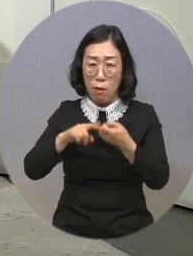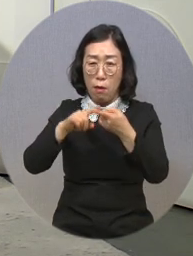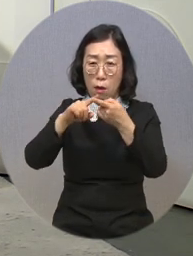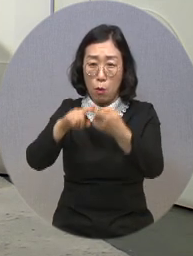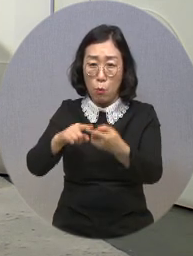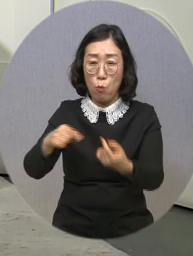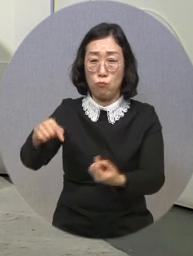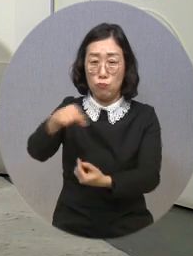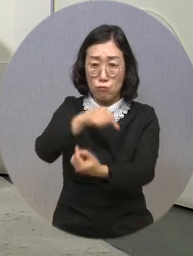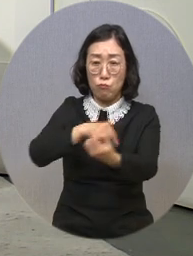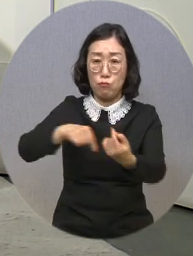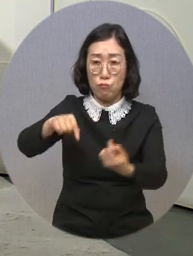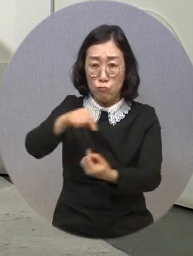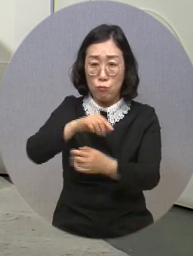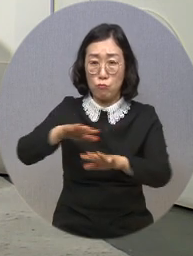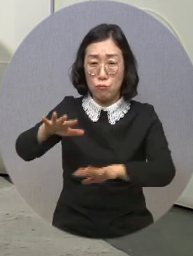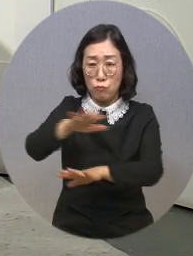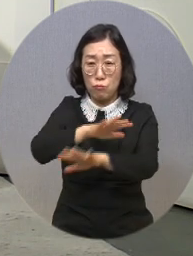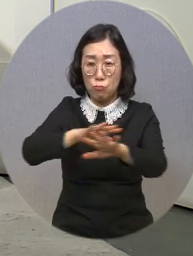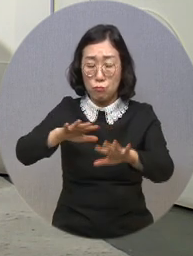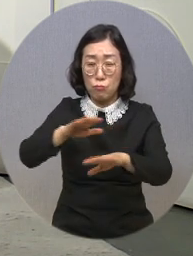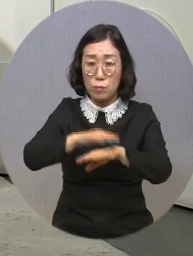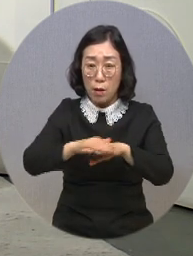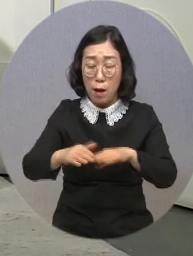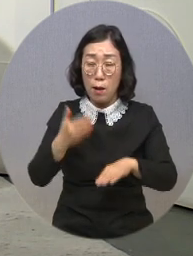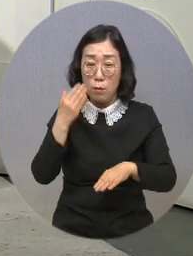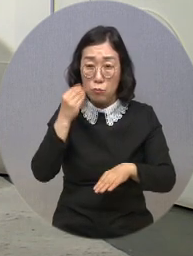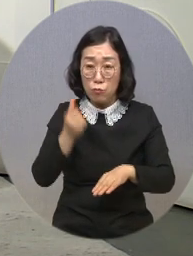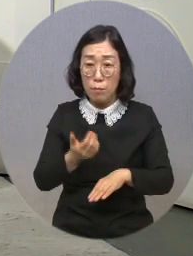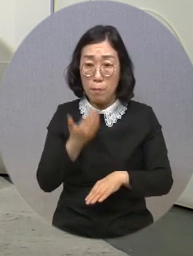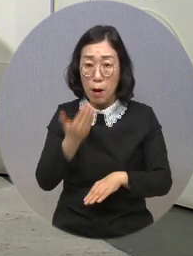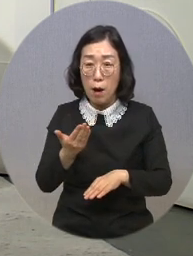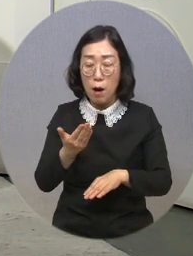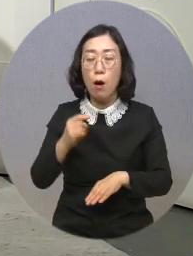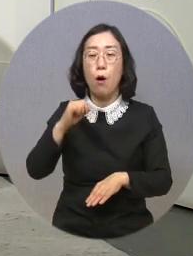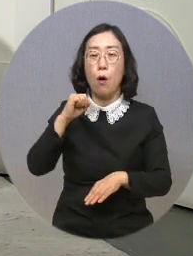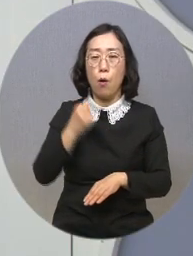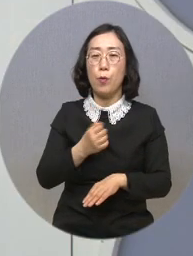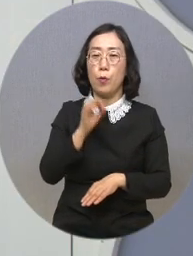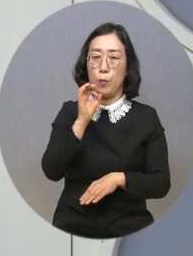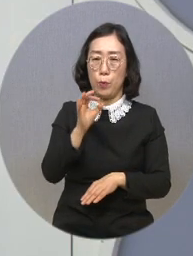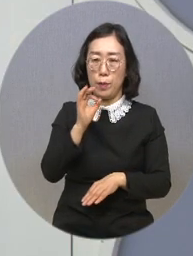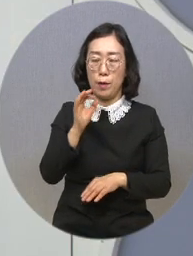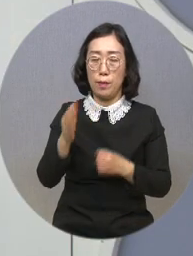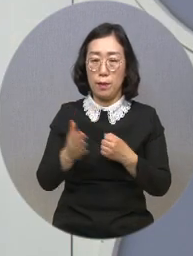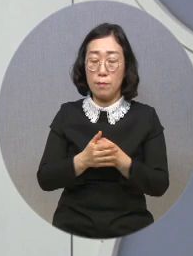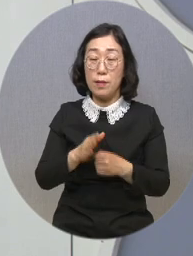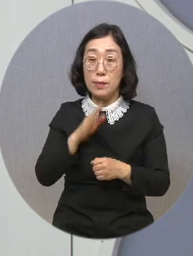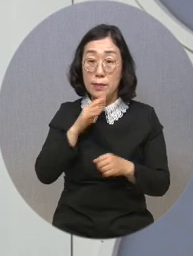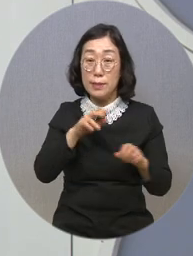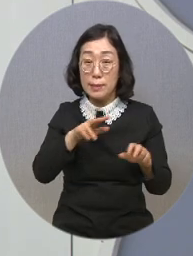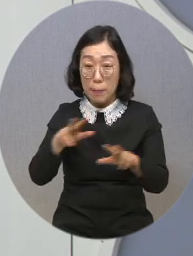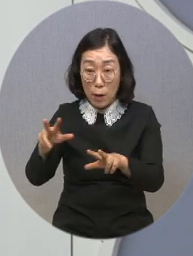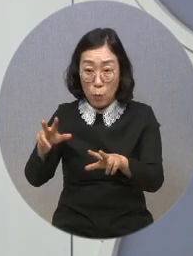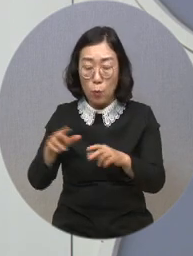가능하다고 볼 수 있느냐, 번영을 할 수 있다고 볼 수 있느냐, 저는 없다고 봅니다. 그렇죠. 그래서 지금 당장 저는